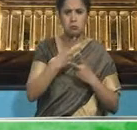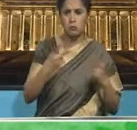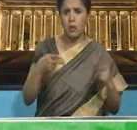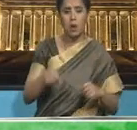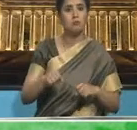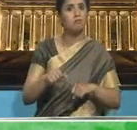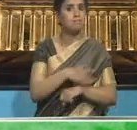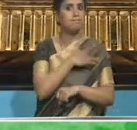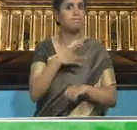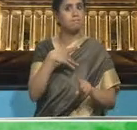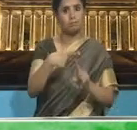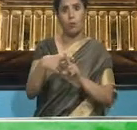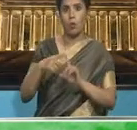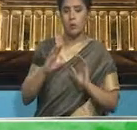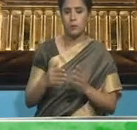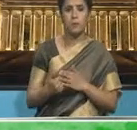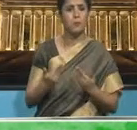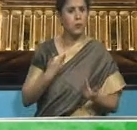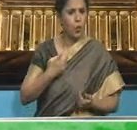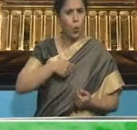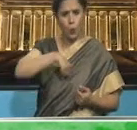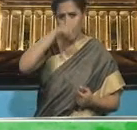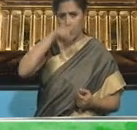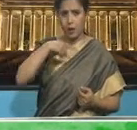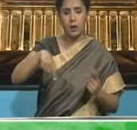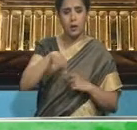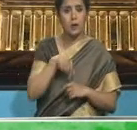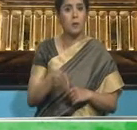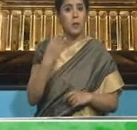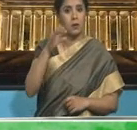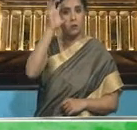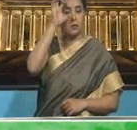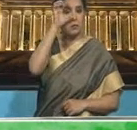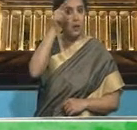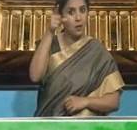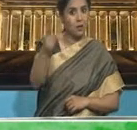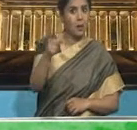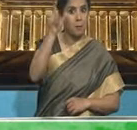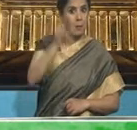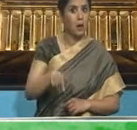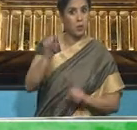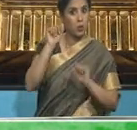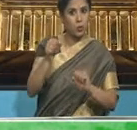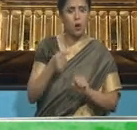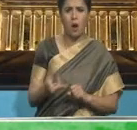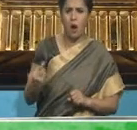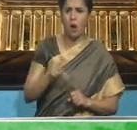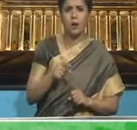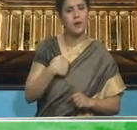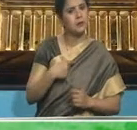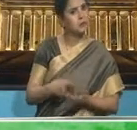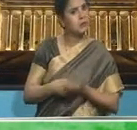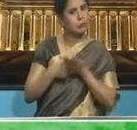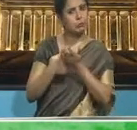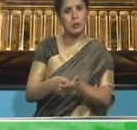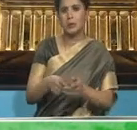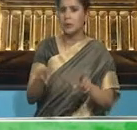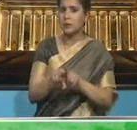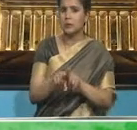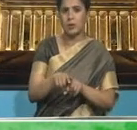प्रेरित है। हमारा देश बाबा साहेब भीमराव अंबेडकर का सदैव ऋणी रहेगा,